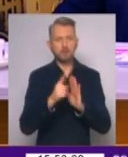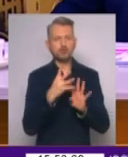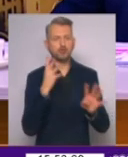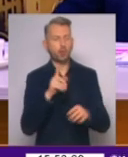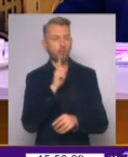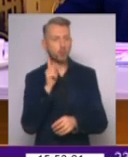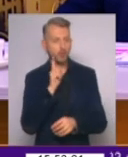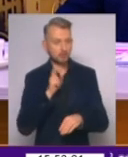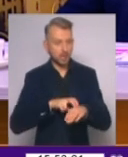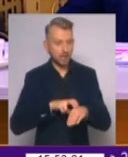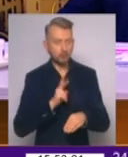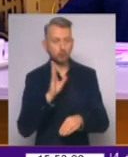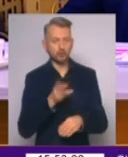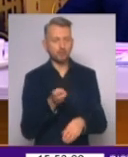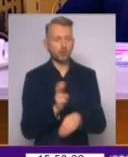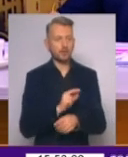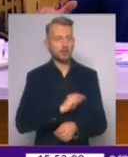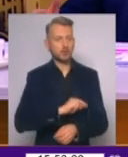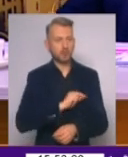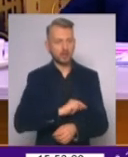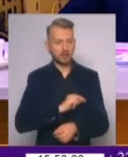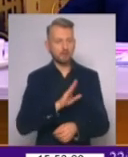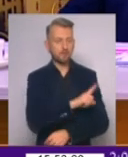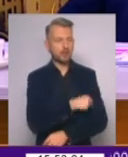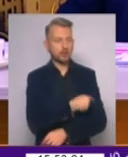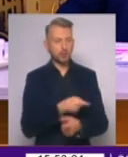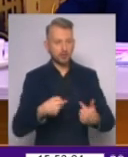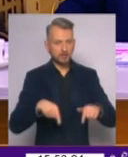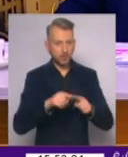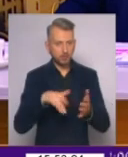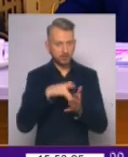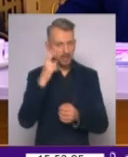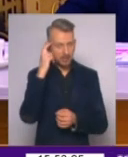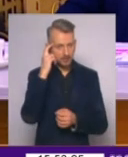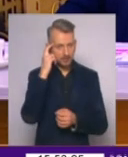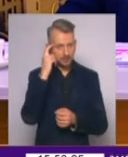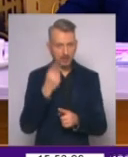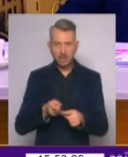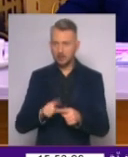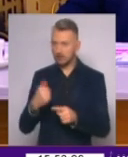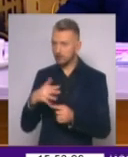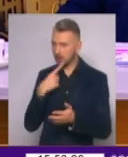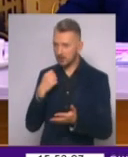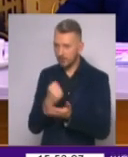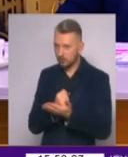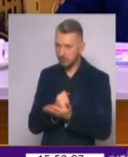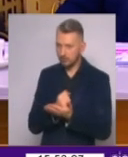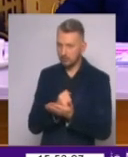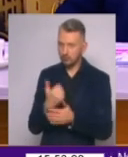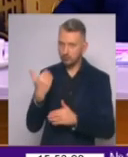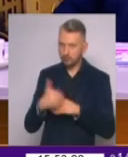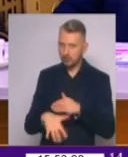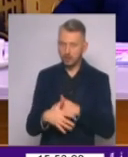молодим лікарям, які будуть приходити працювати в медичну сферу міста Києва. Це вже затверджено і це вже...